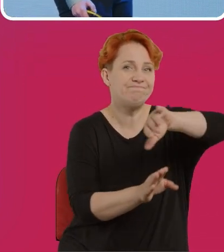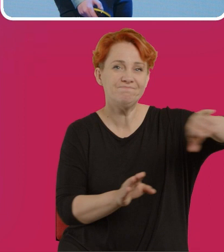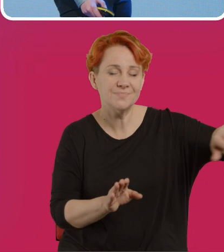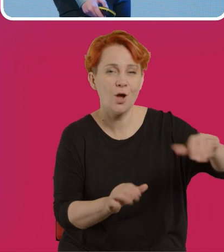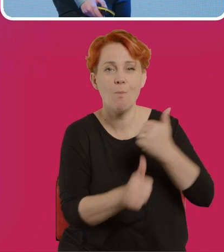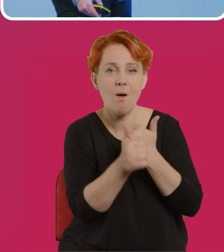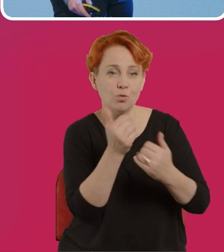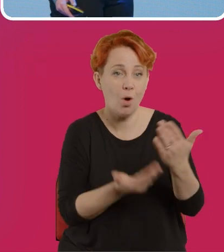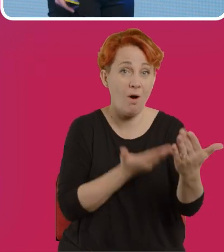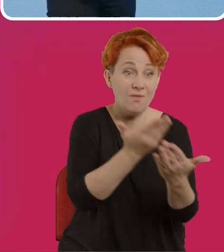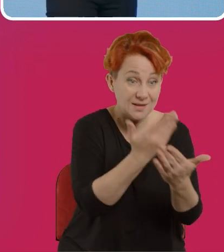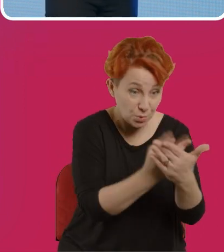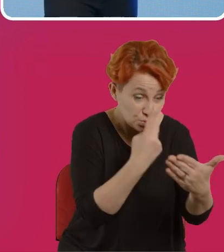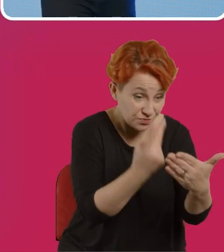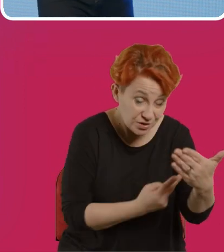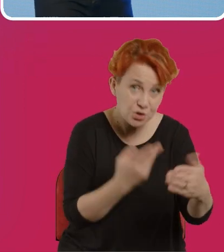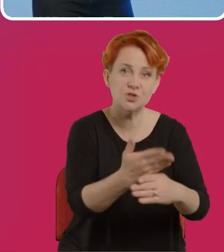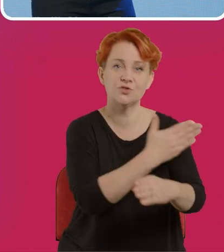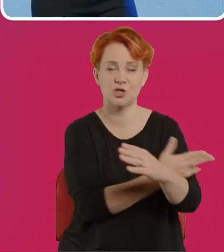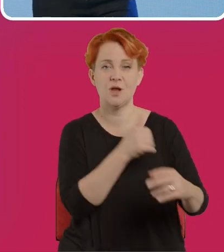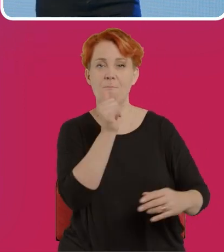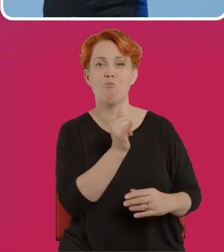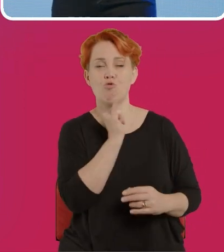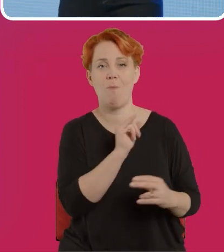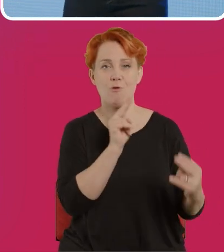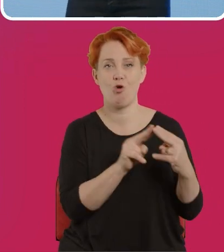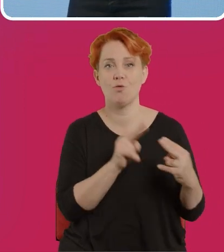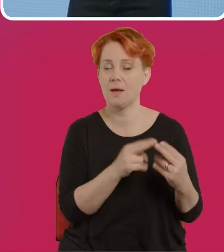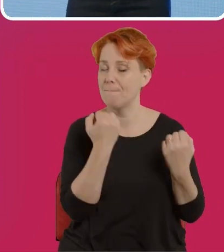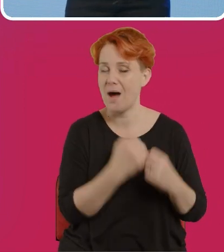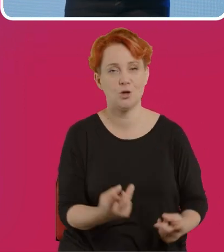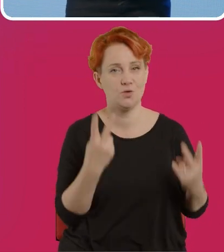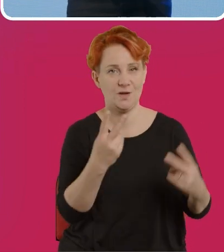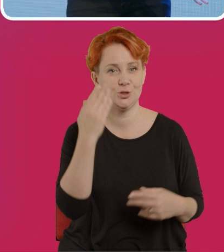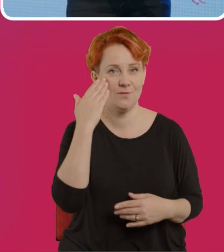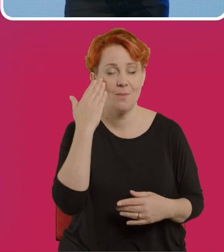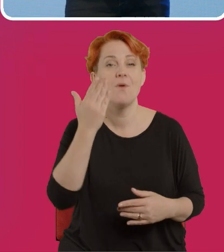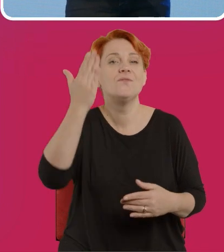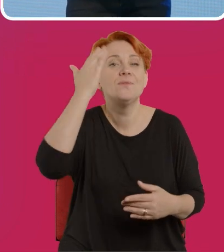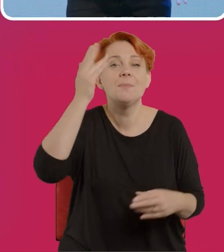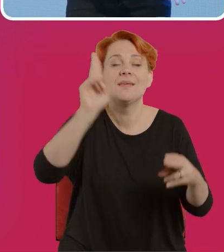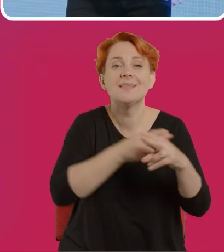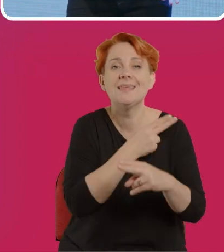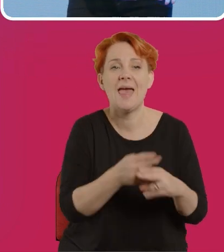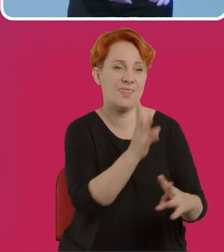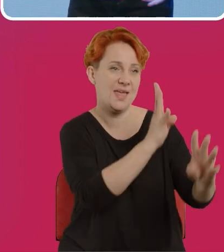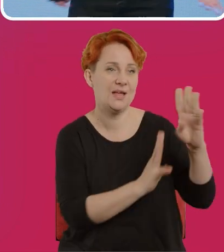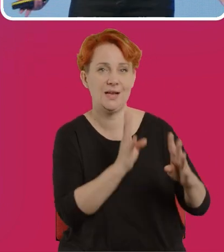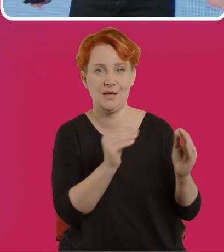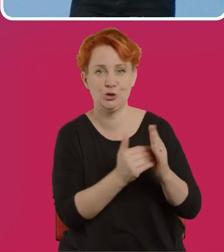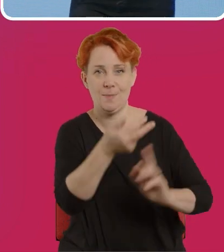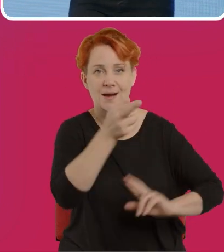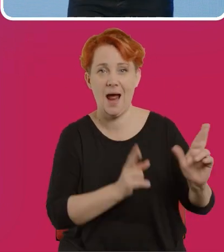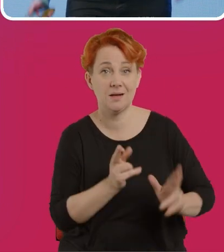ofertowania, przed, czy w ogóle przy próbie kontaktu. To jest ekstremalnie bezcenna wiedza, bo wtedy wiemy, kiedy i w którym momencie, w którym obszarze mamy reagować. Bez